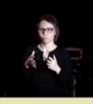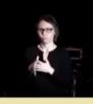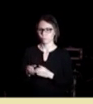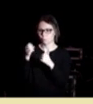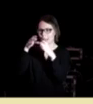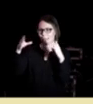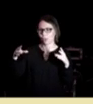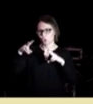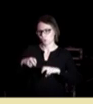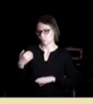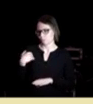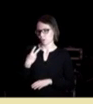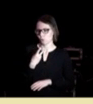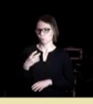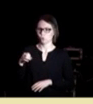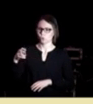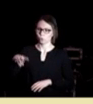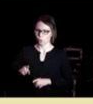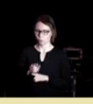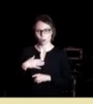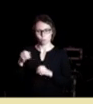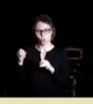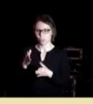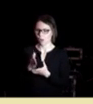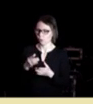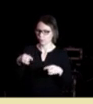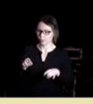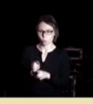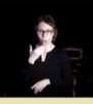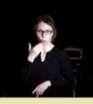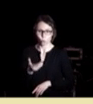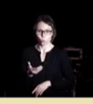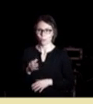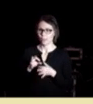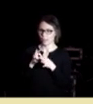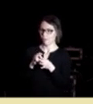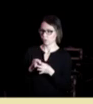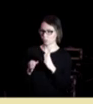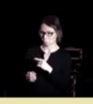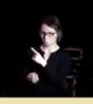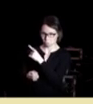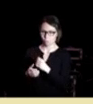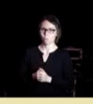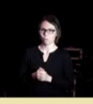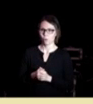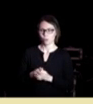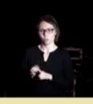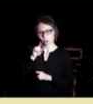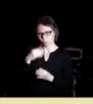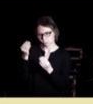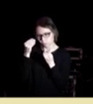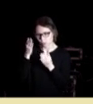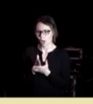metaanalyse i 2012 som har belyst akkurat dette, og som er veldig god. Referansen står der og setter seg inn i akkurat